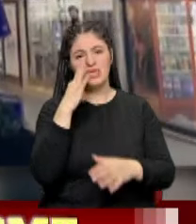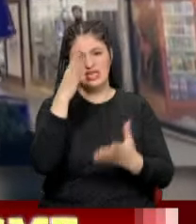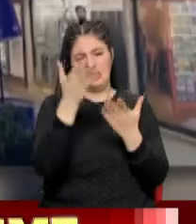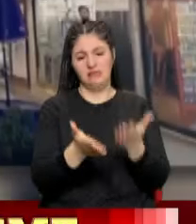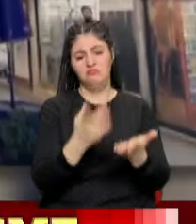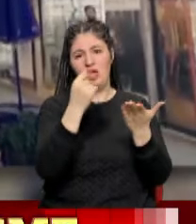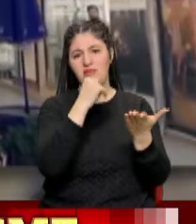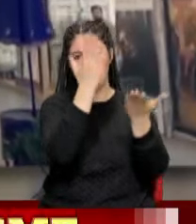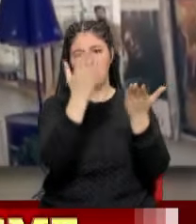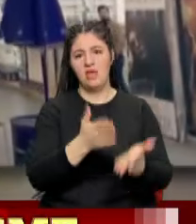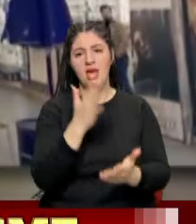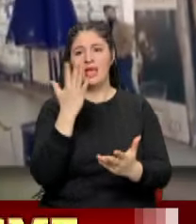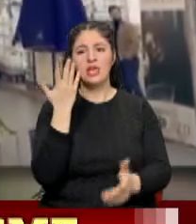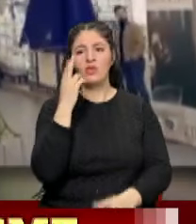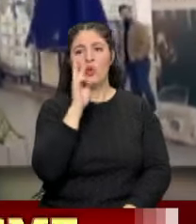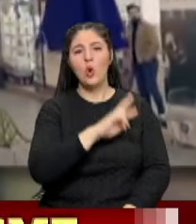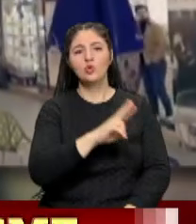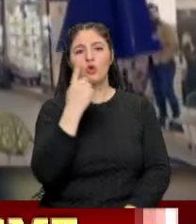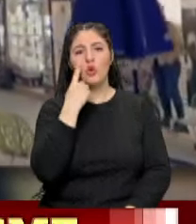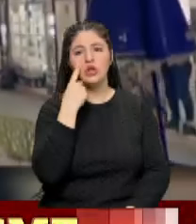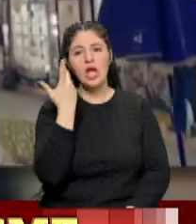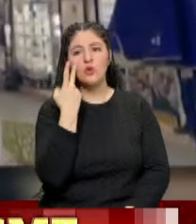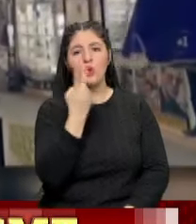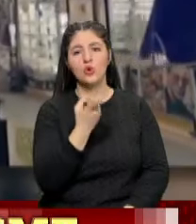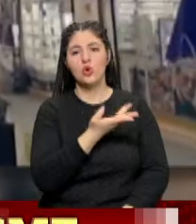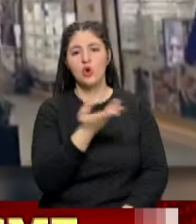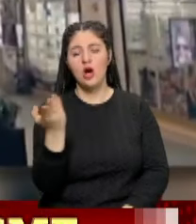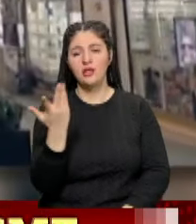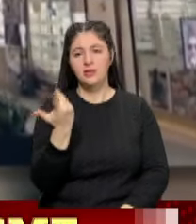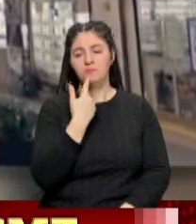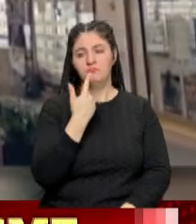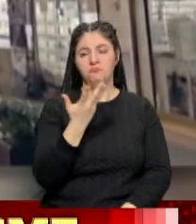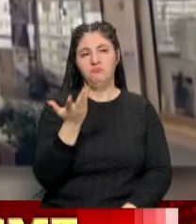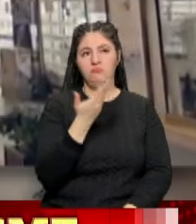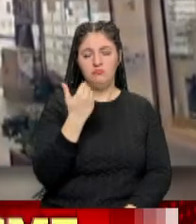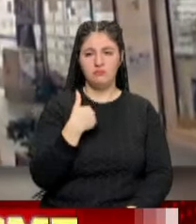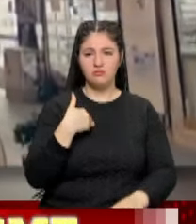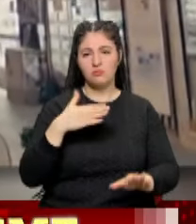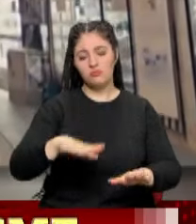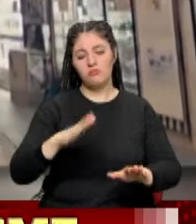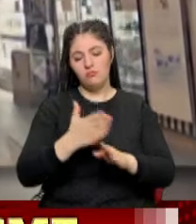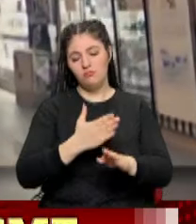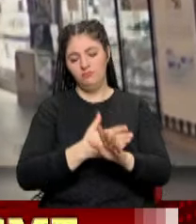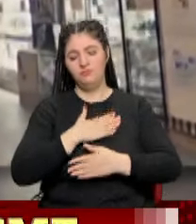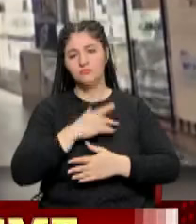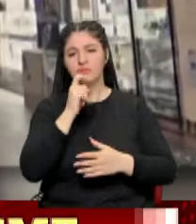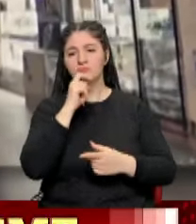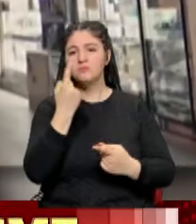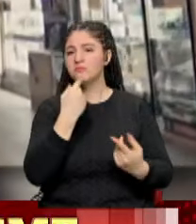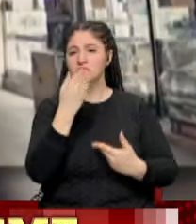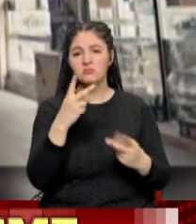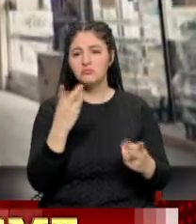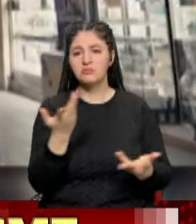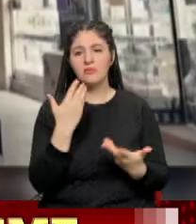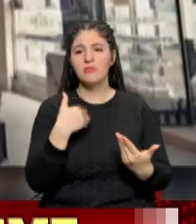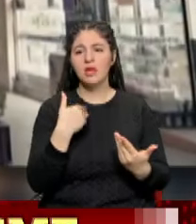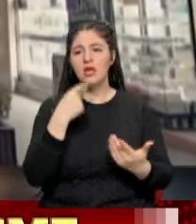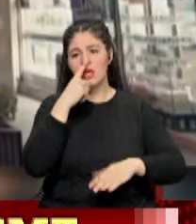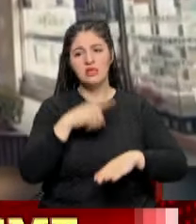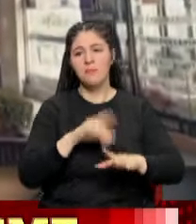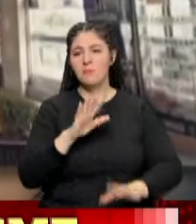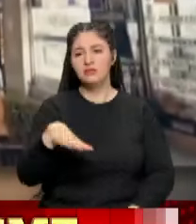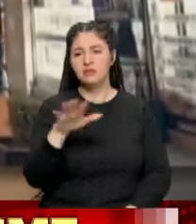neyi gözlemlediniz, neleri gördünüz, gözleriniz ne gördü mesela? Hani diyelim ki bizler buralıyız, yanlış bir şeyler anlatabiliriz ya da bize